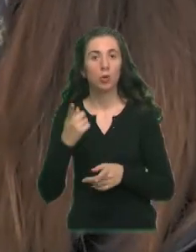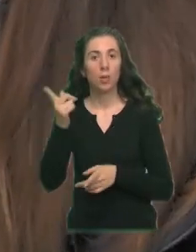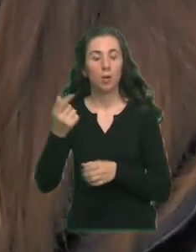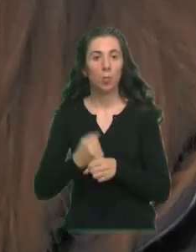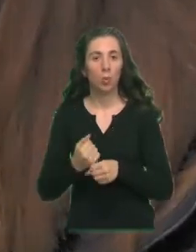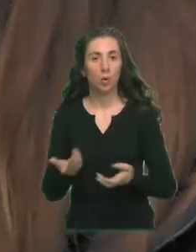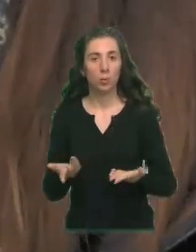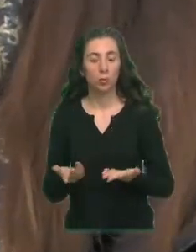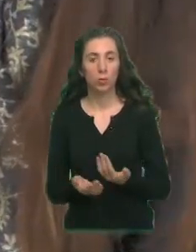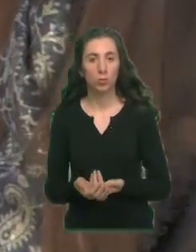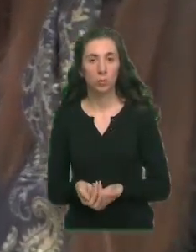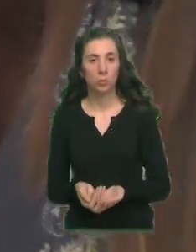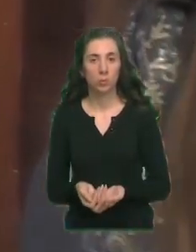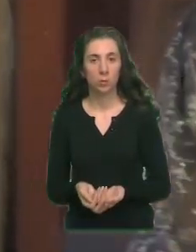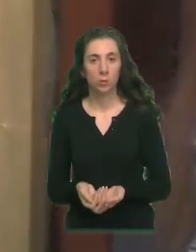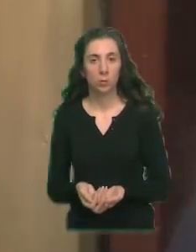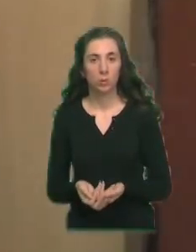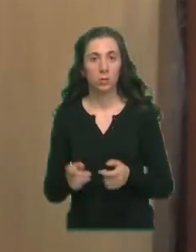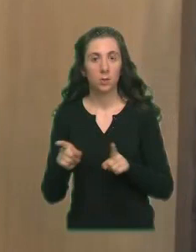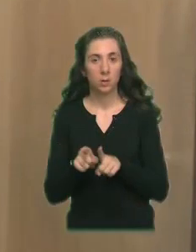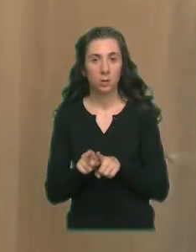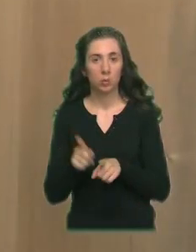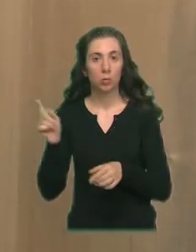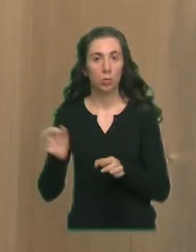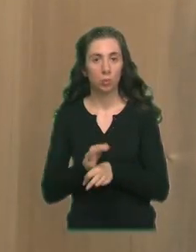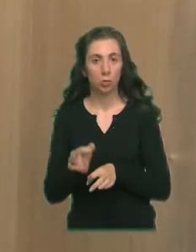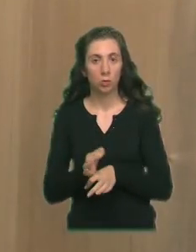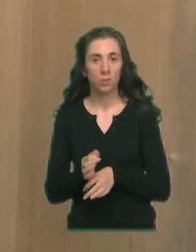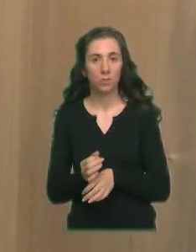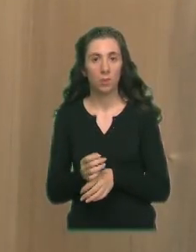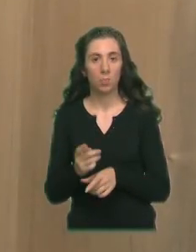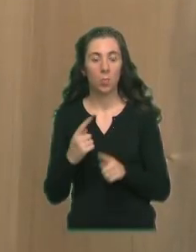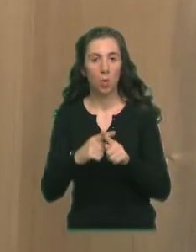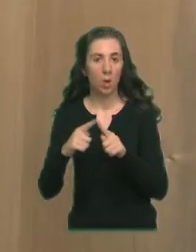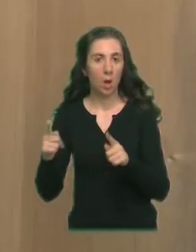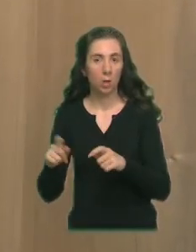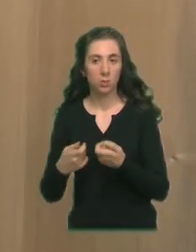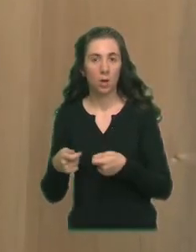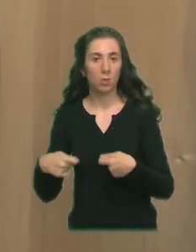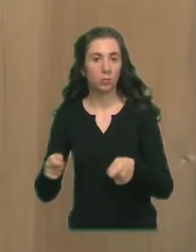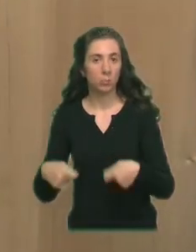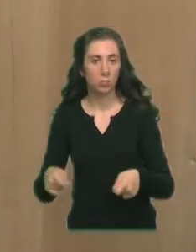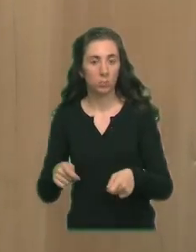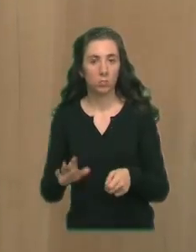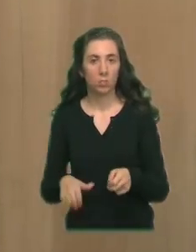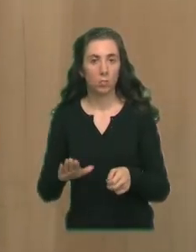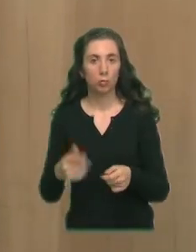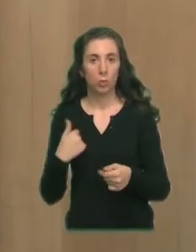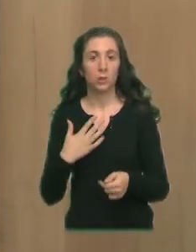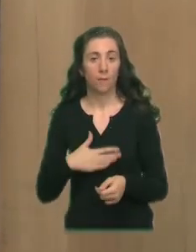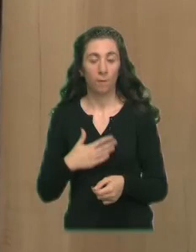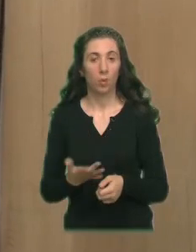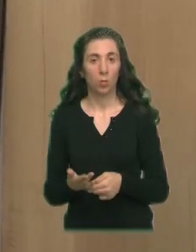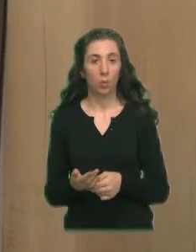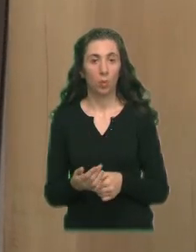tamo radite? Da, mislim, isto tamo šivamo isto tako razne te predmete na mašinu, već što sam zavolio.